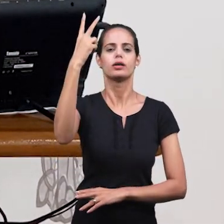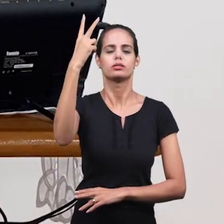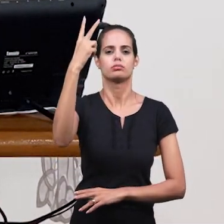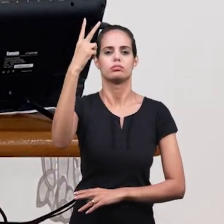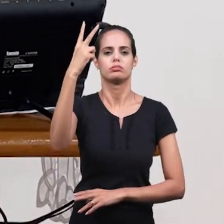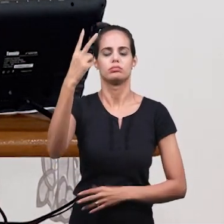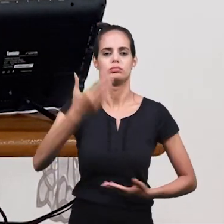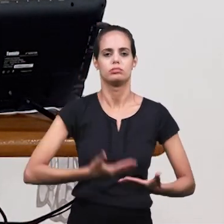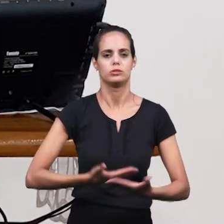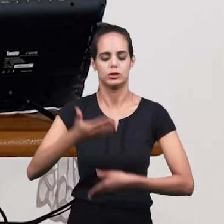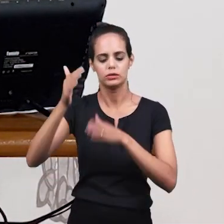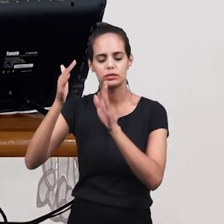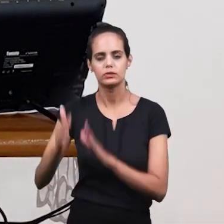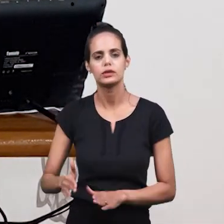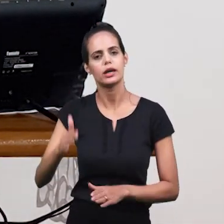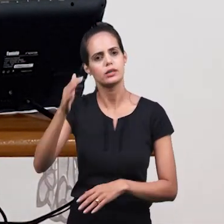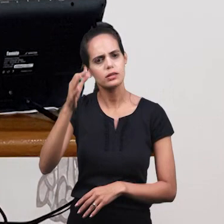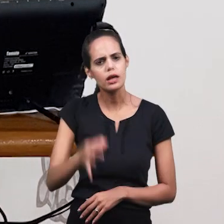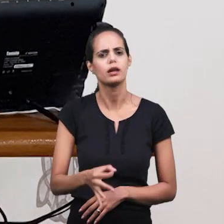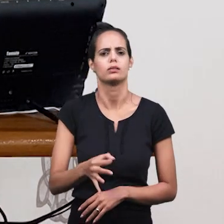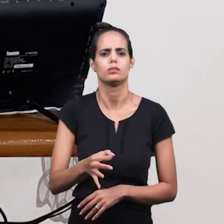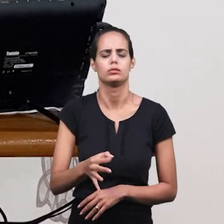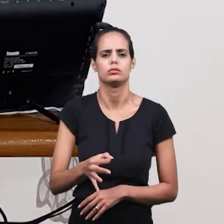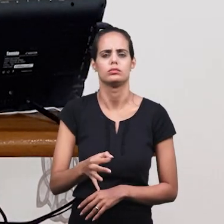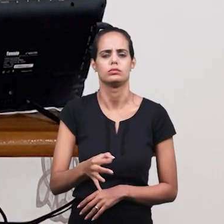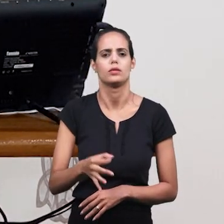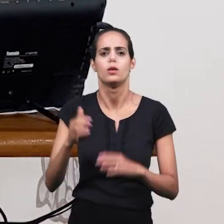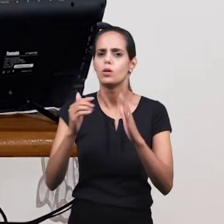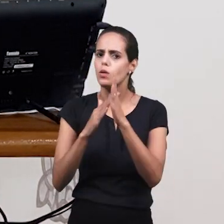Saint-Esprit, comme ce jour, le message